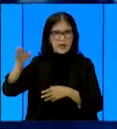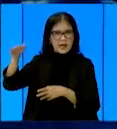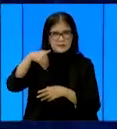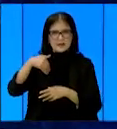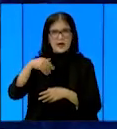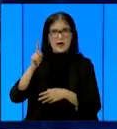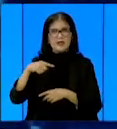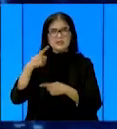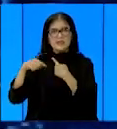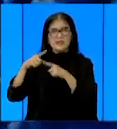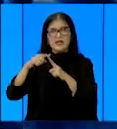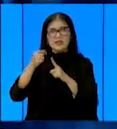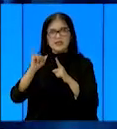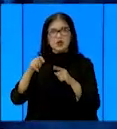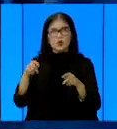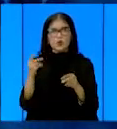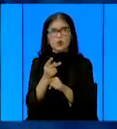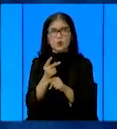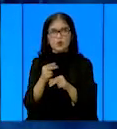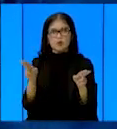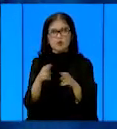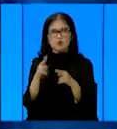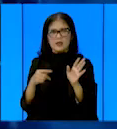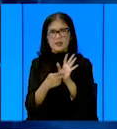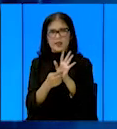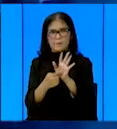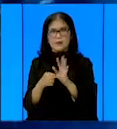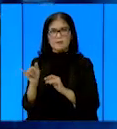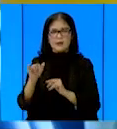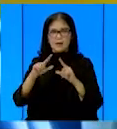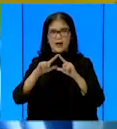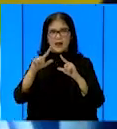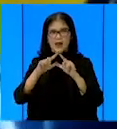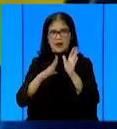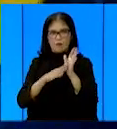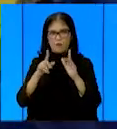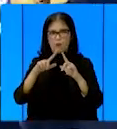cerita Tri Adinata, guru musik asal Medan yang tampil satu panggung bersama Alan Walker.